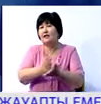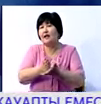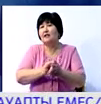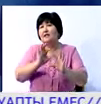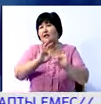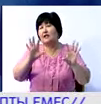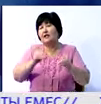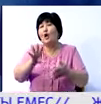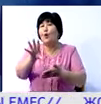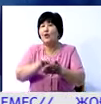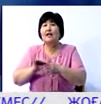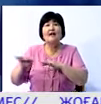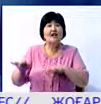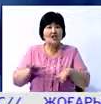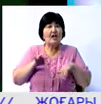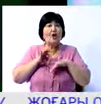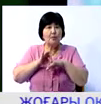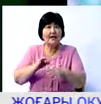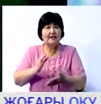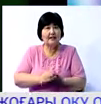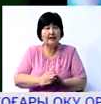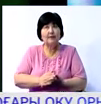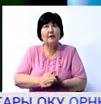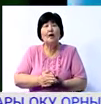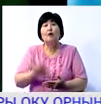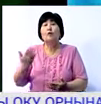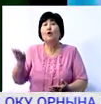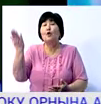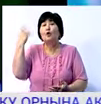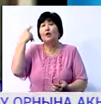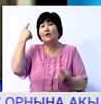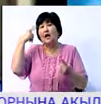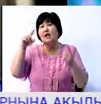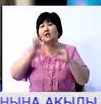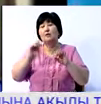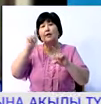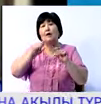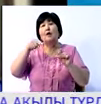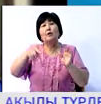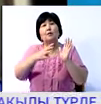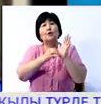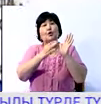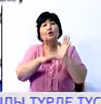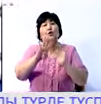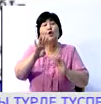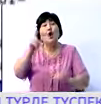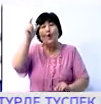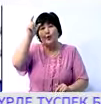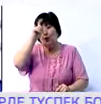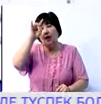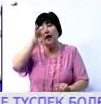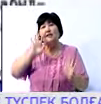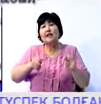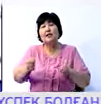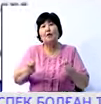атты өнегелі шара ұйымдастырылды. Үдеден іркілмей шығып жүрген білім ұясы 1994 жылы Түркия мен Қазақстан